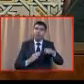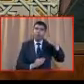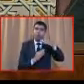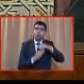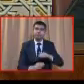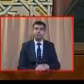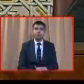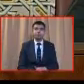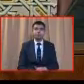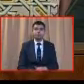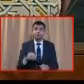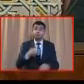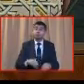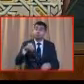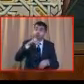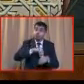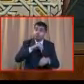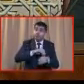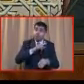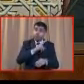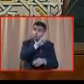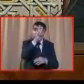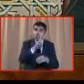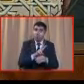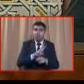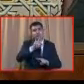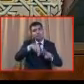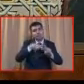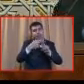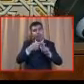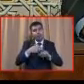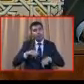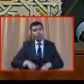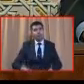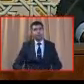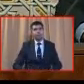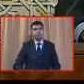هل هناك تعقيب إضافي؟ تفضل سيد الوزير.